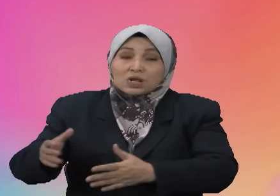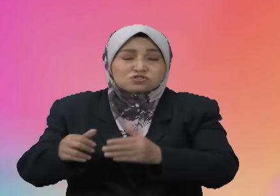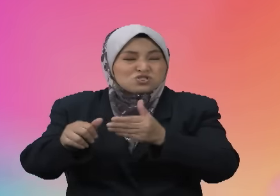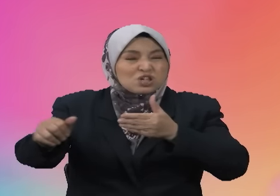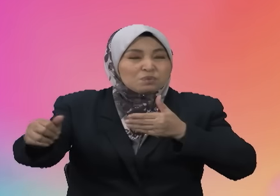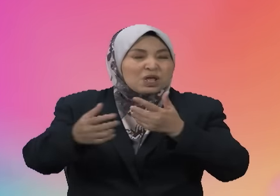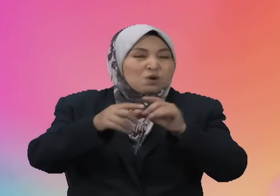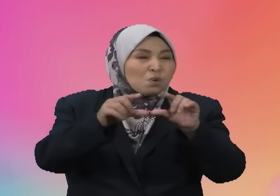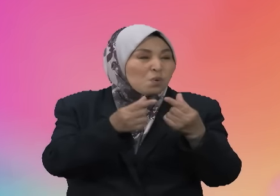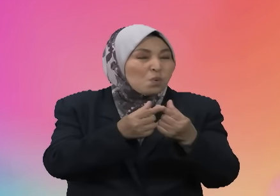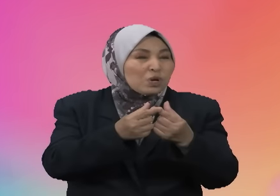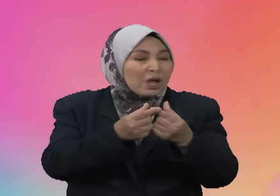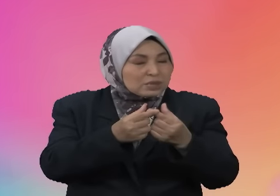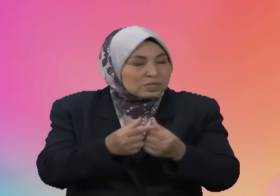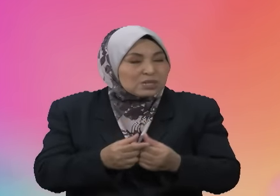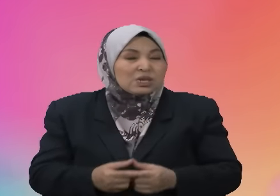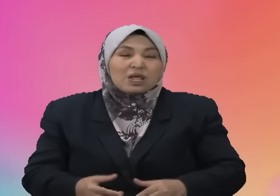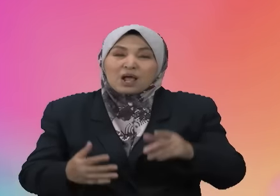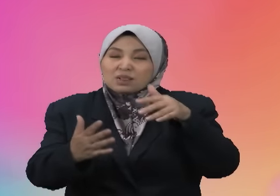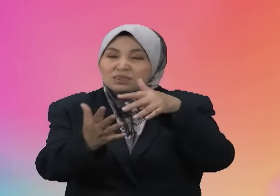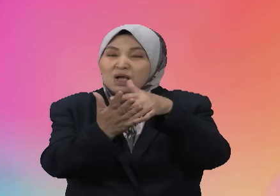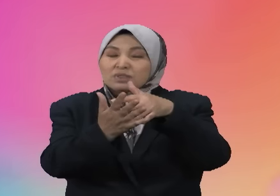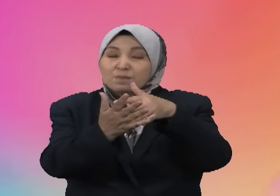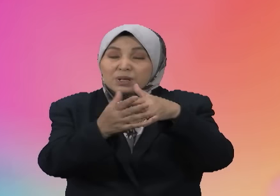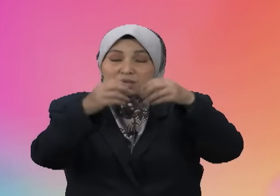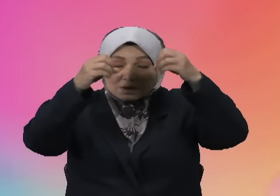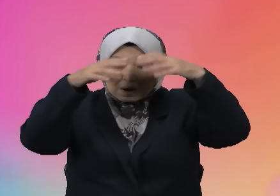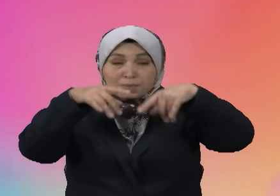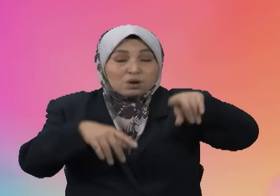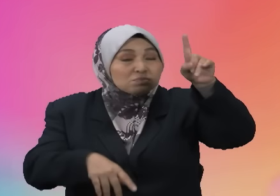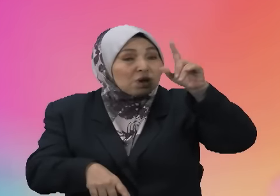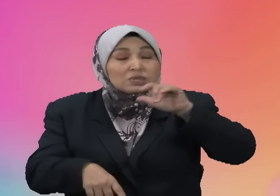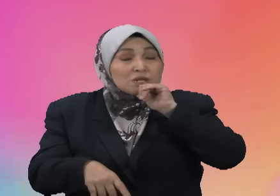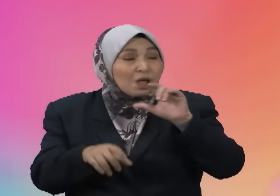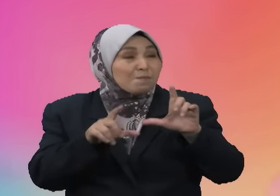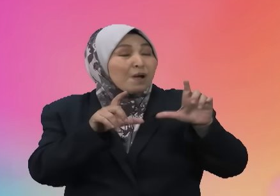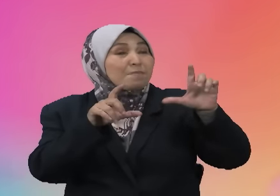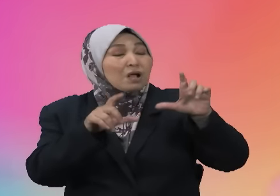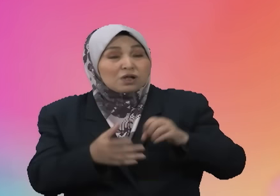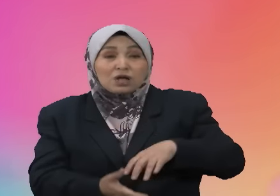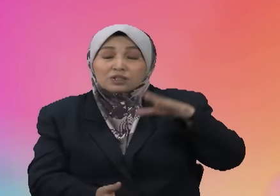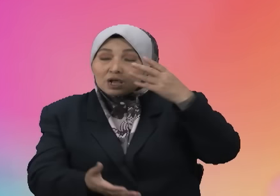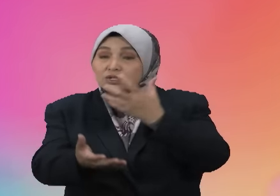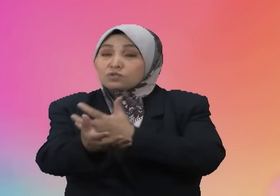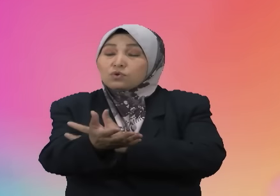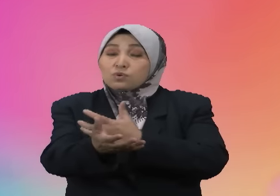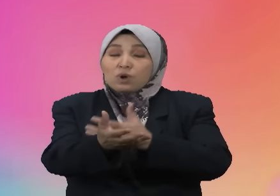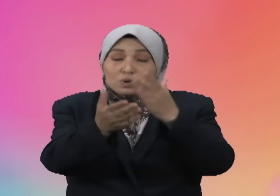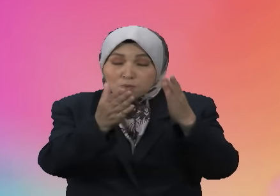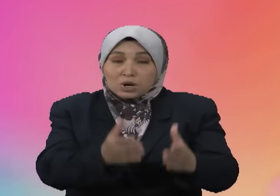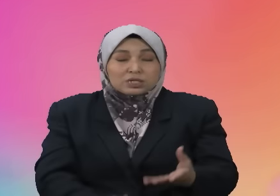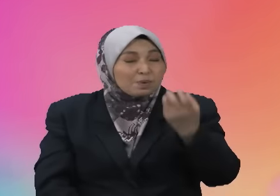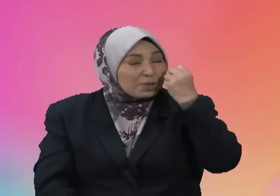daripada menjadi golongan yang dihalang mendapat rahmat Allah yang kedua adalah tidak mengagumi kekayaan dan keturunan orang yang